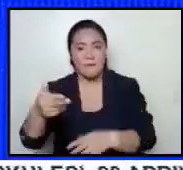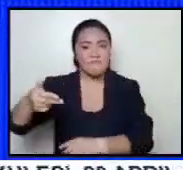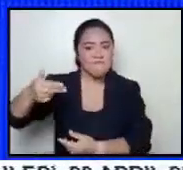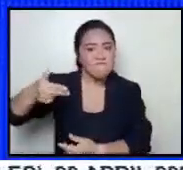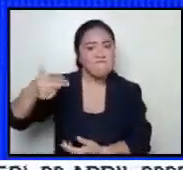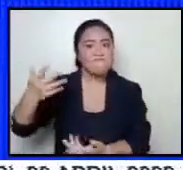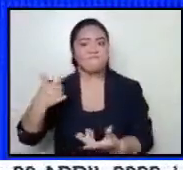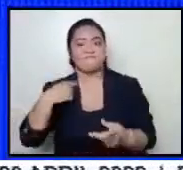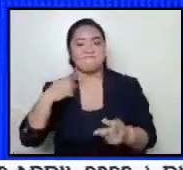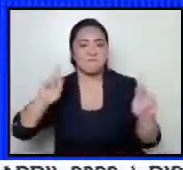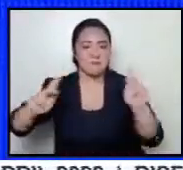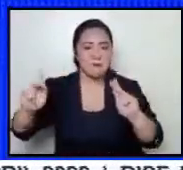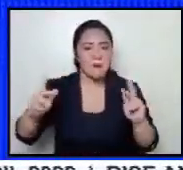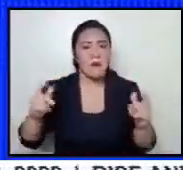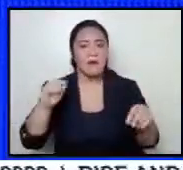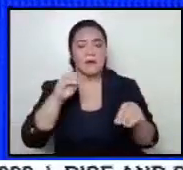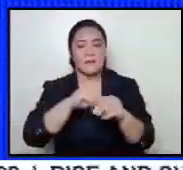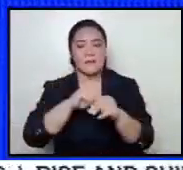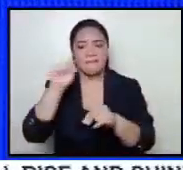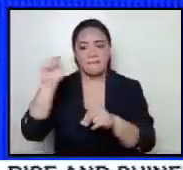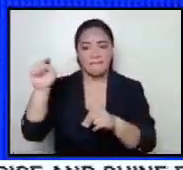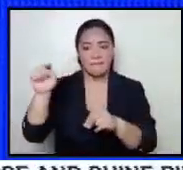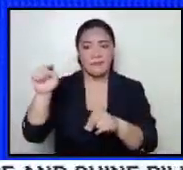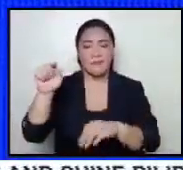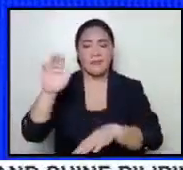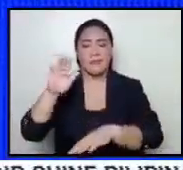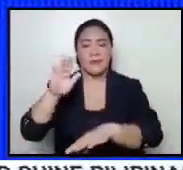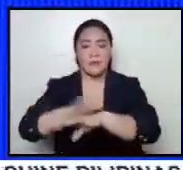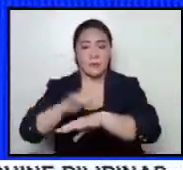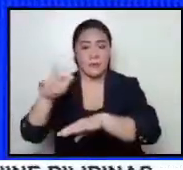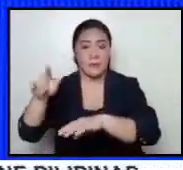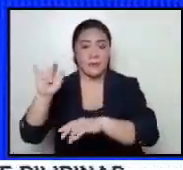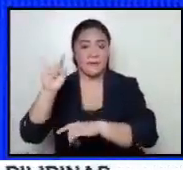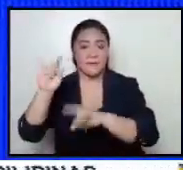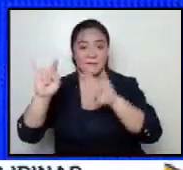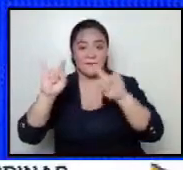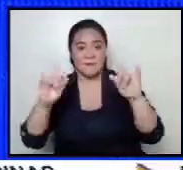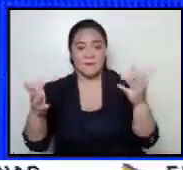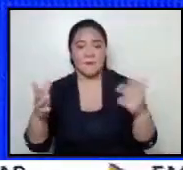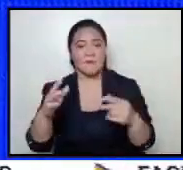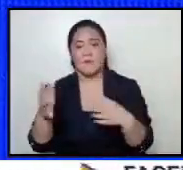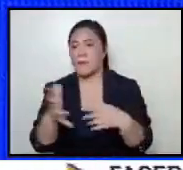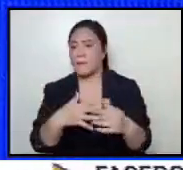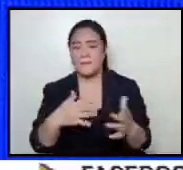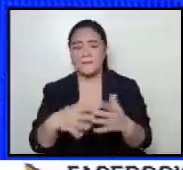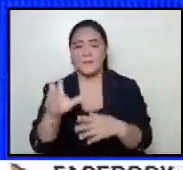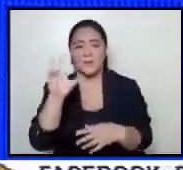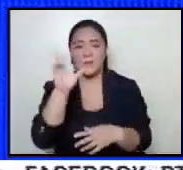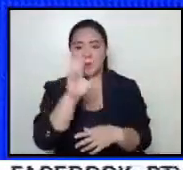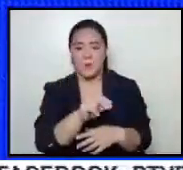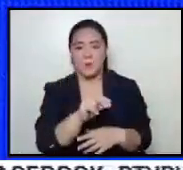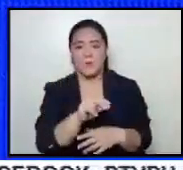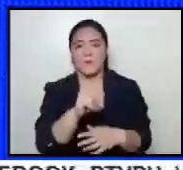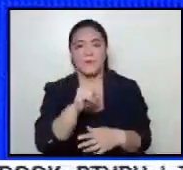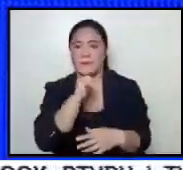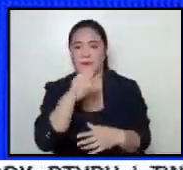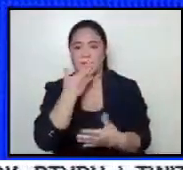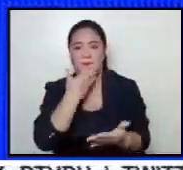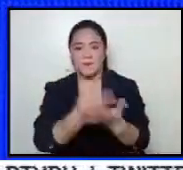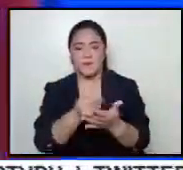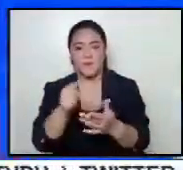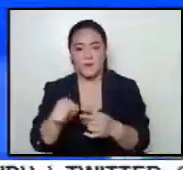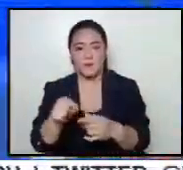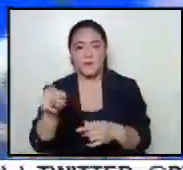ibang istorya na yan. Magkalaban na tayo. Makapartido man tayo o hindi, you just, you know,